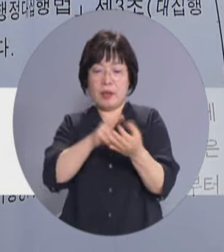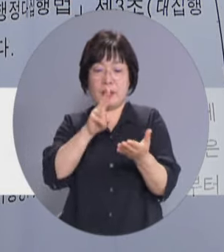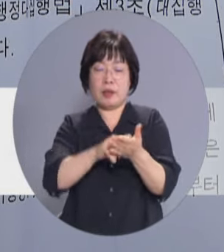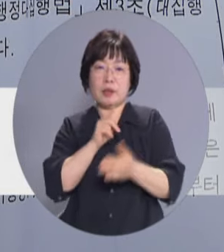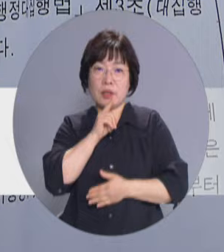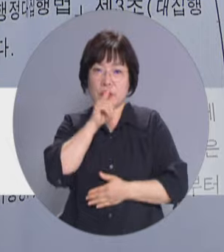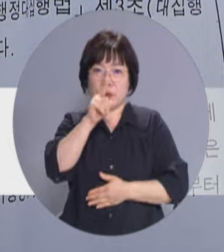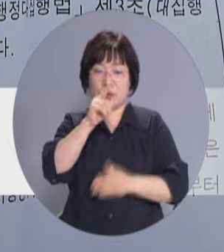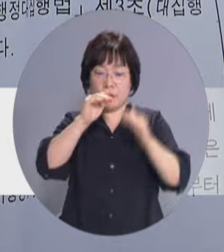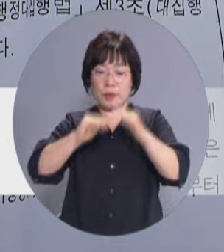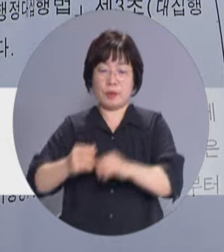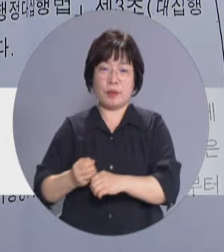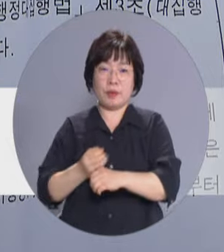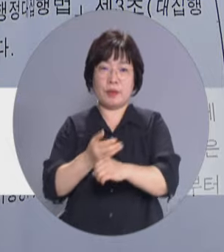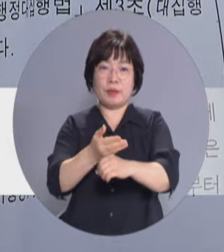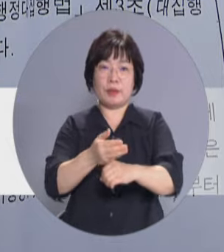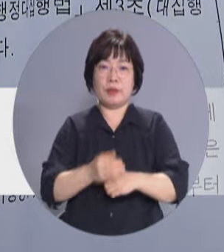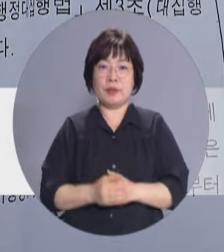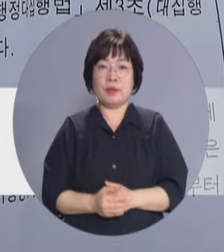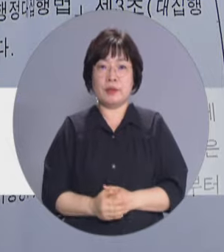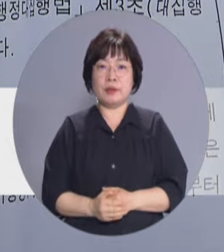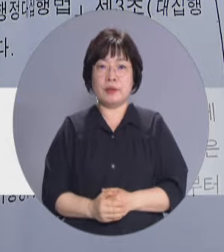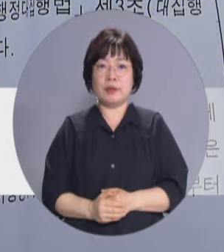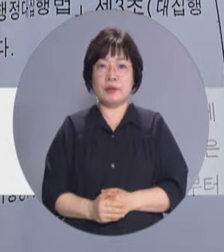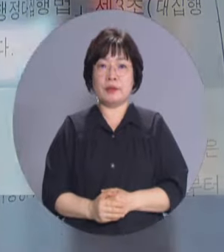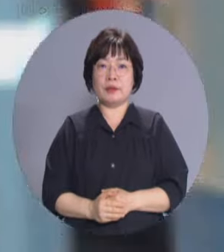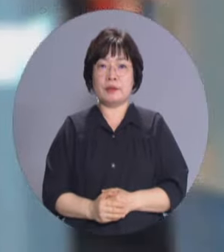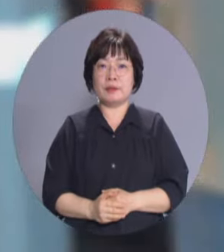고발했습니다 최지 기자의 보도입니다